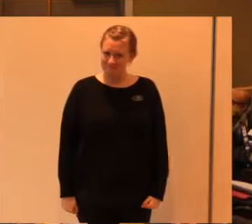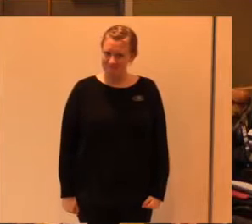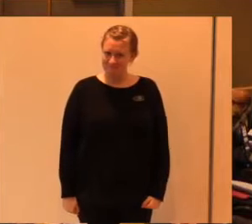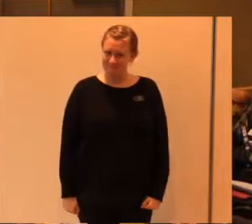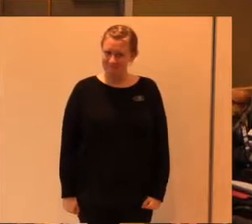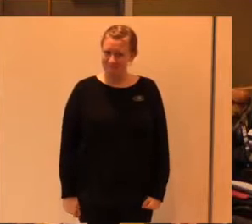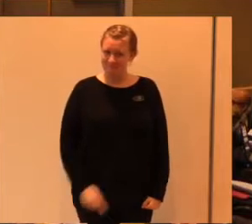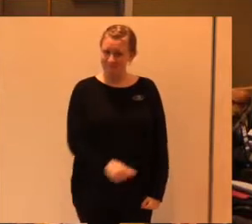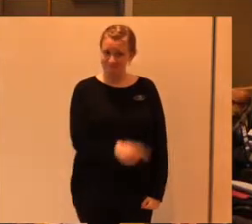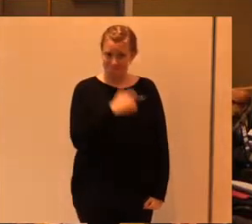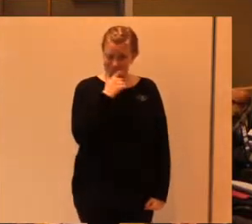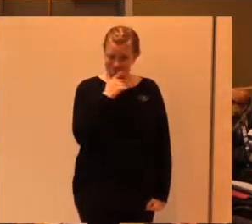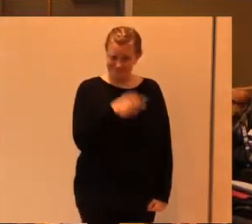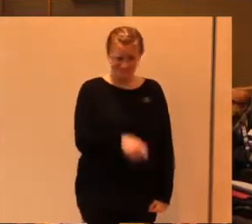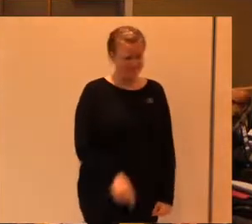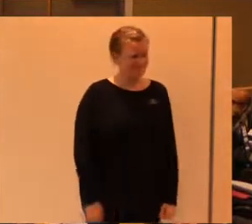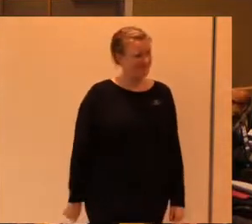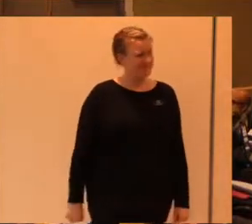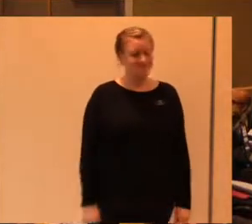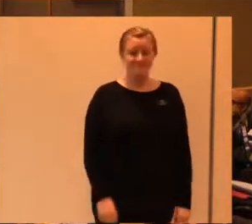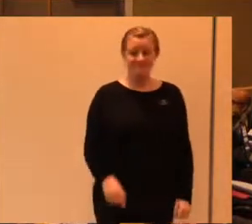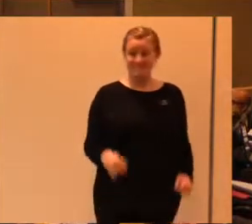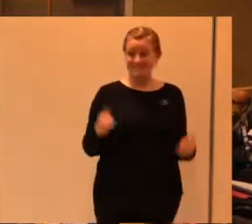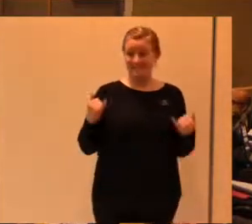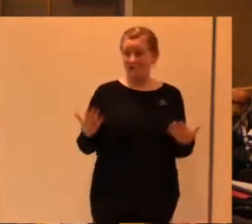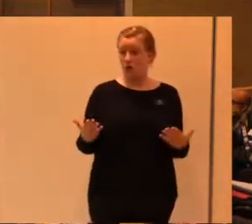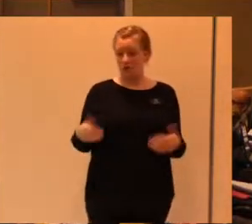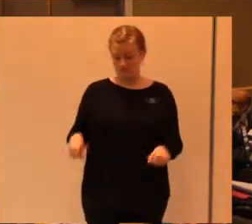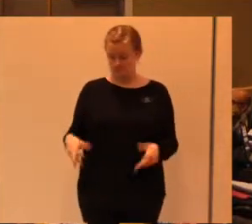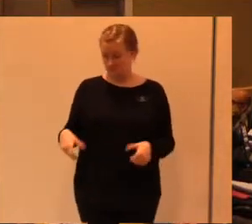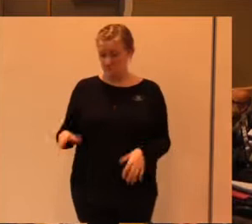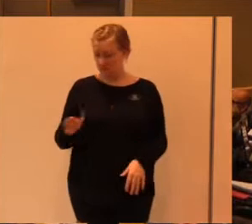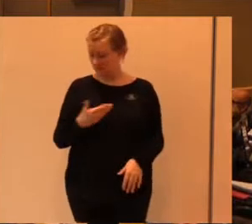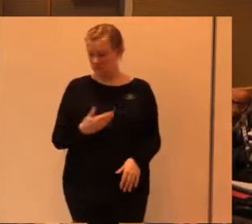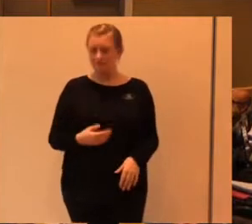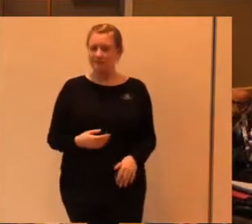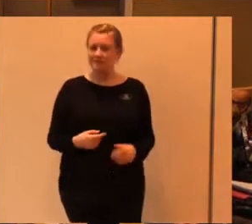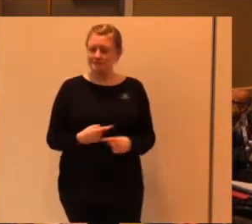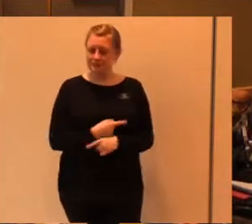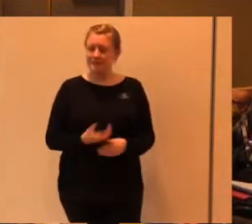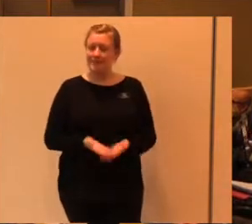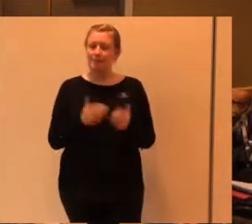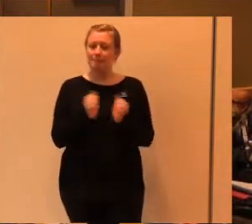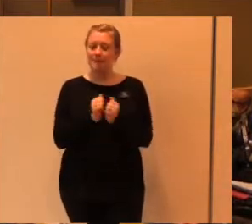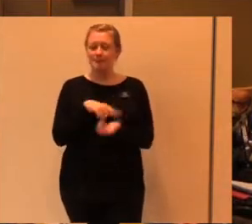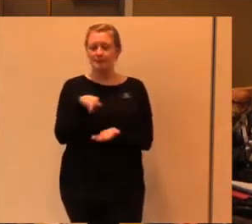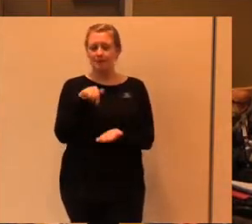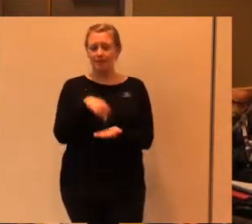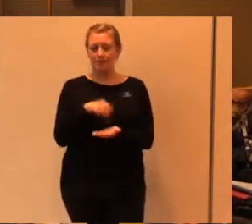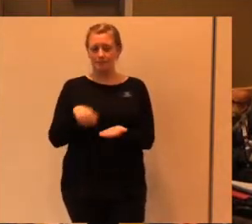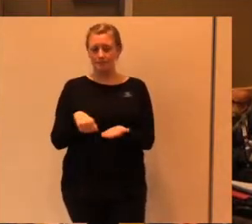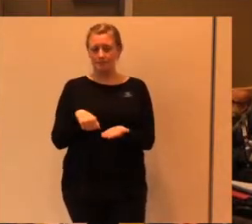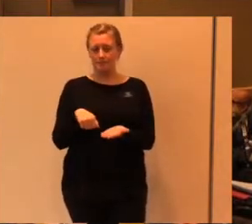Nu i de nyare versionerna så är det inte längre en rullstol. Och så står det hjälpmedelscenter. Vet ni varför?